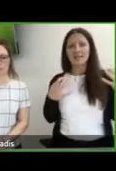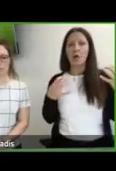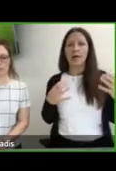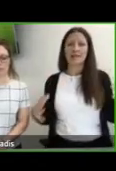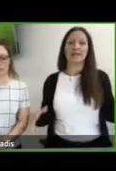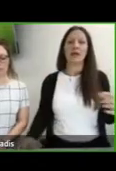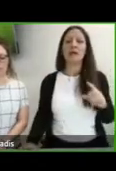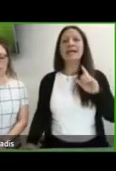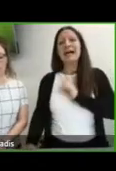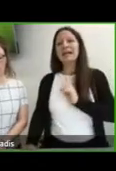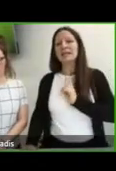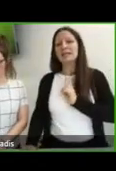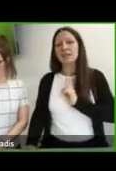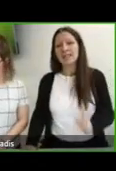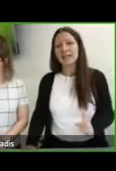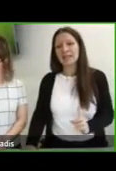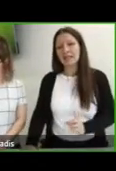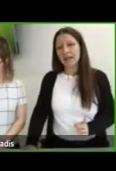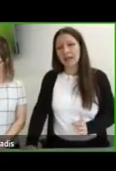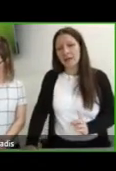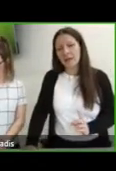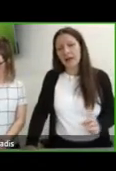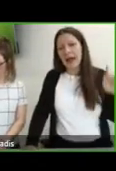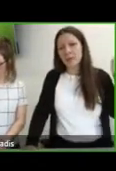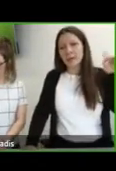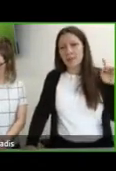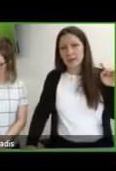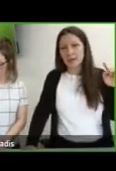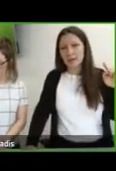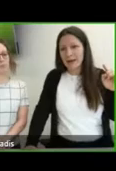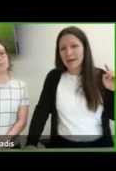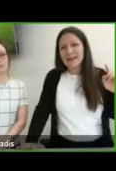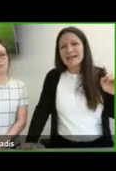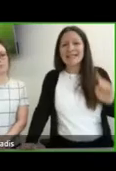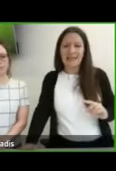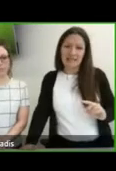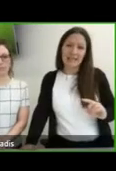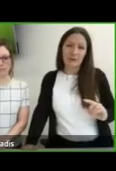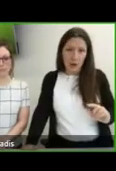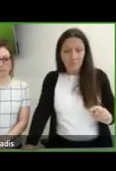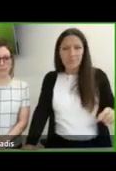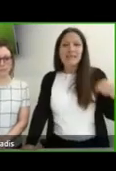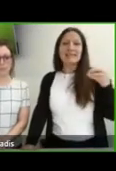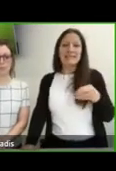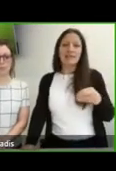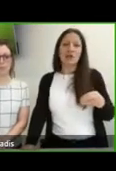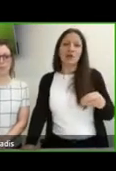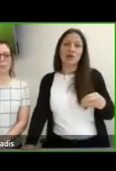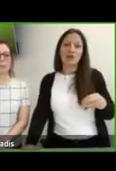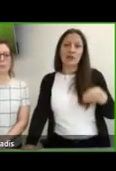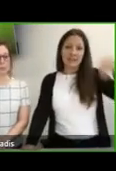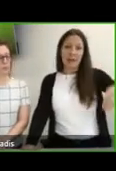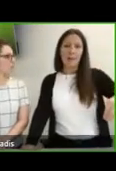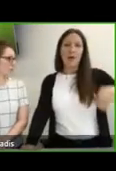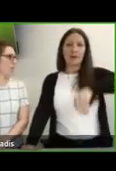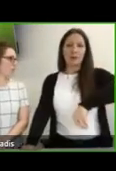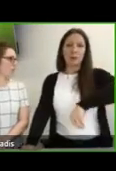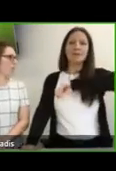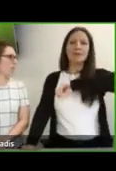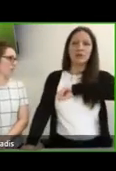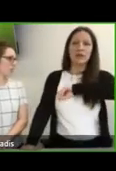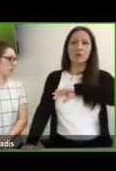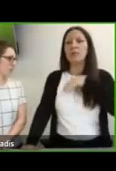j'ai de l'espoir, etc. » Attention, il y a certaines d'entre elles qui devraient allumer une petite lumière. C'est-à-dire que si ce que je ressens, c'est de la peur,